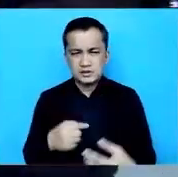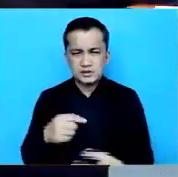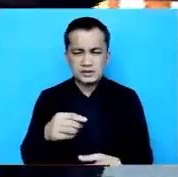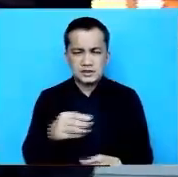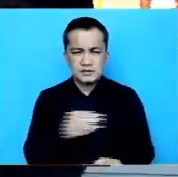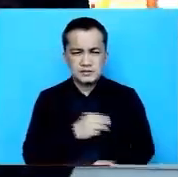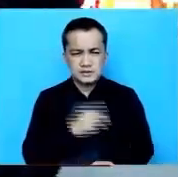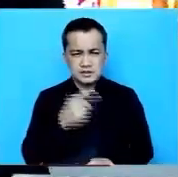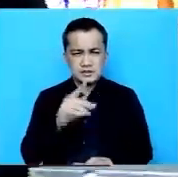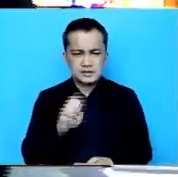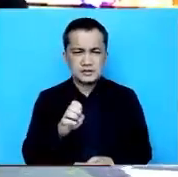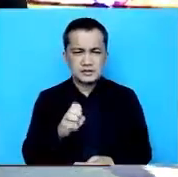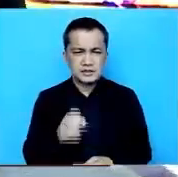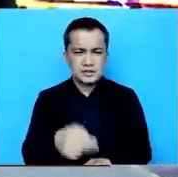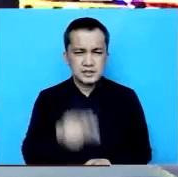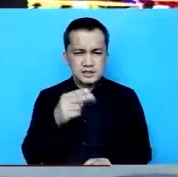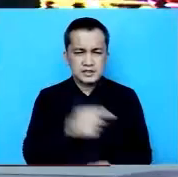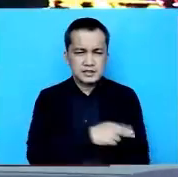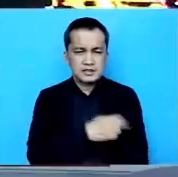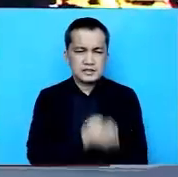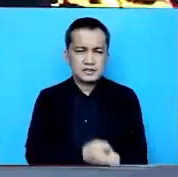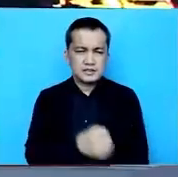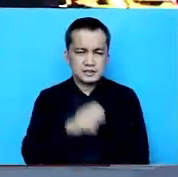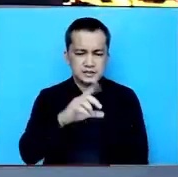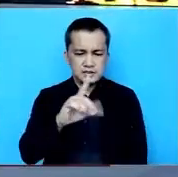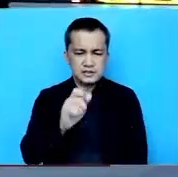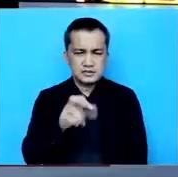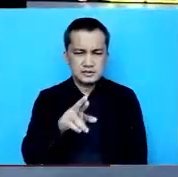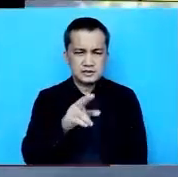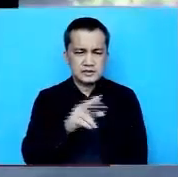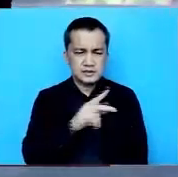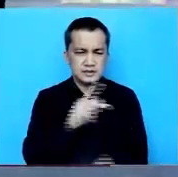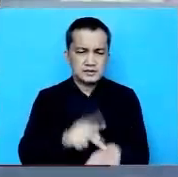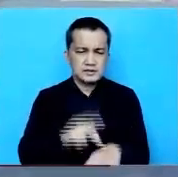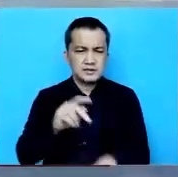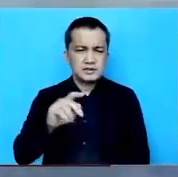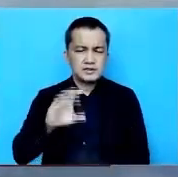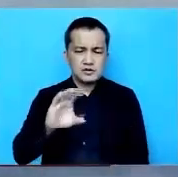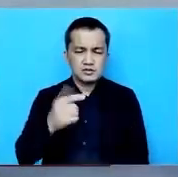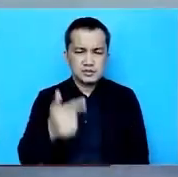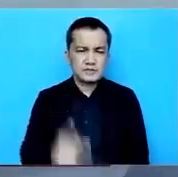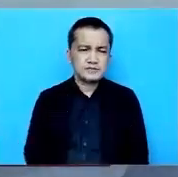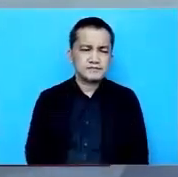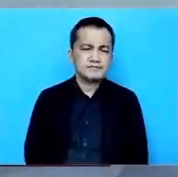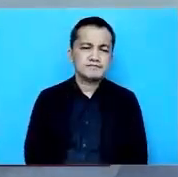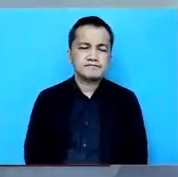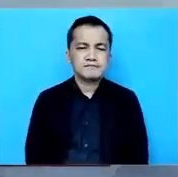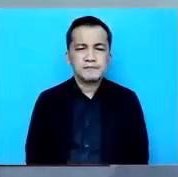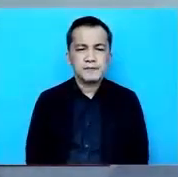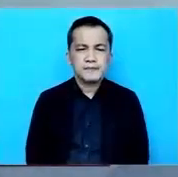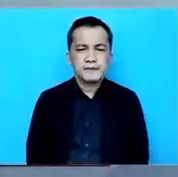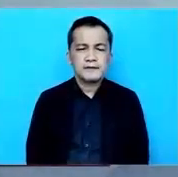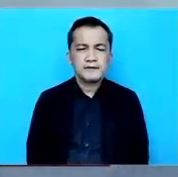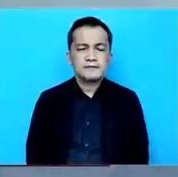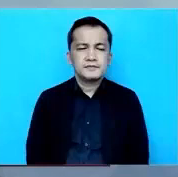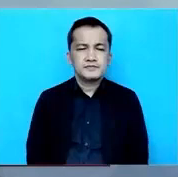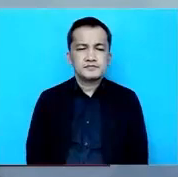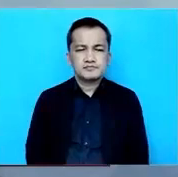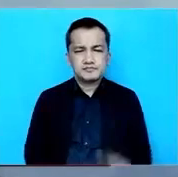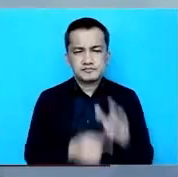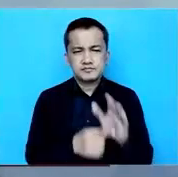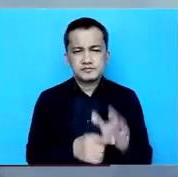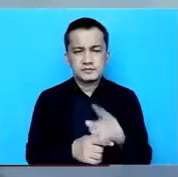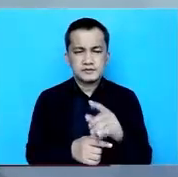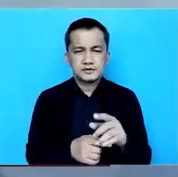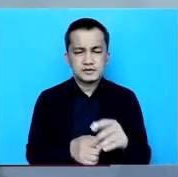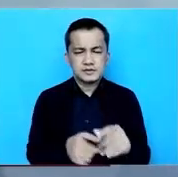kaya ay high energy laser sa ating Philippine Coast Guard. Ito po mga pinakitang device ng Chinese Embassy para